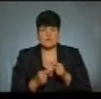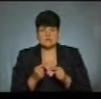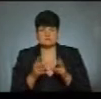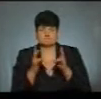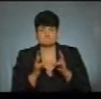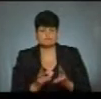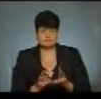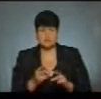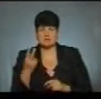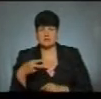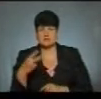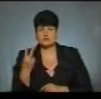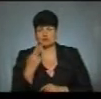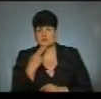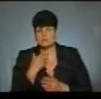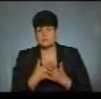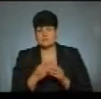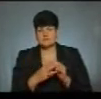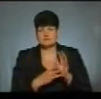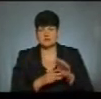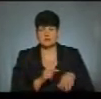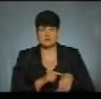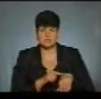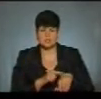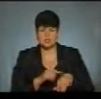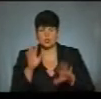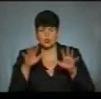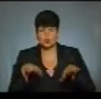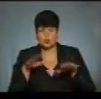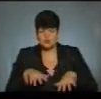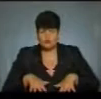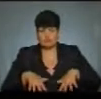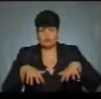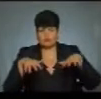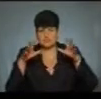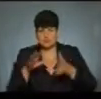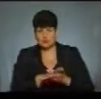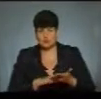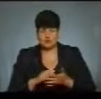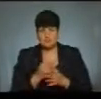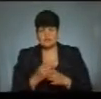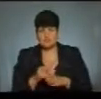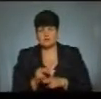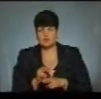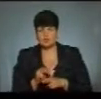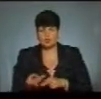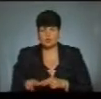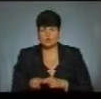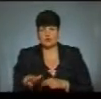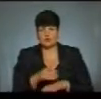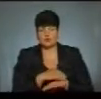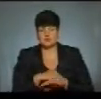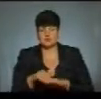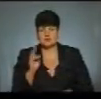негоди. 22 червня близько 18 години дощовий паводок зруйнував частину відремонтованої дороги